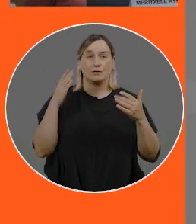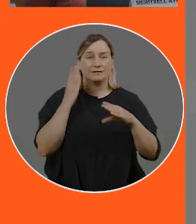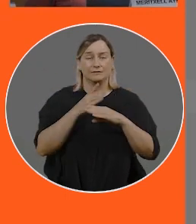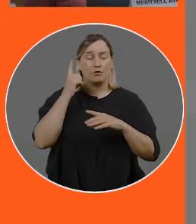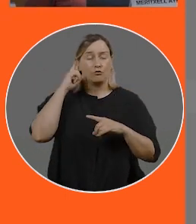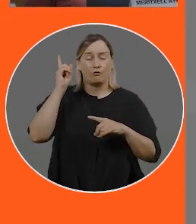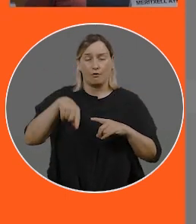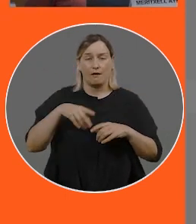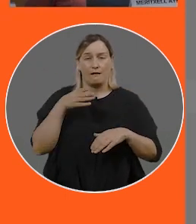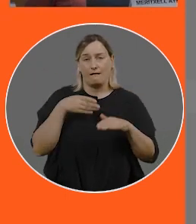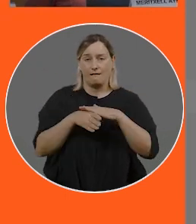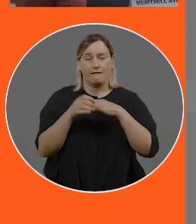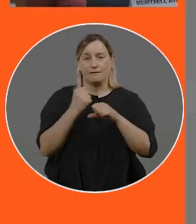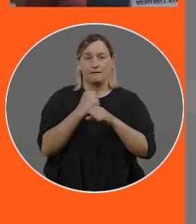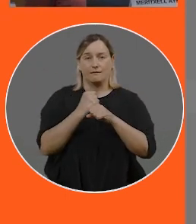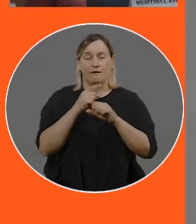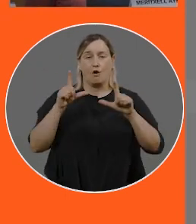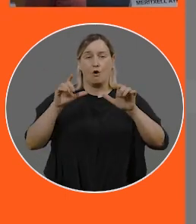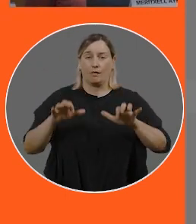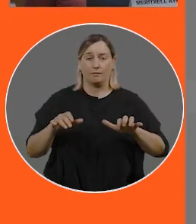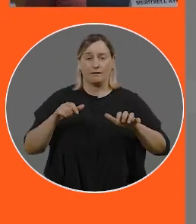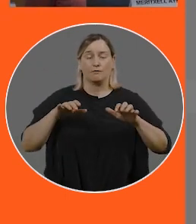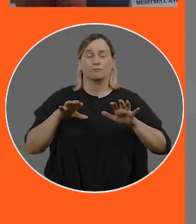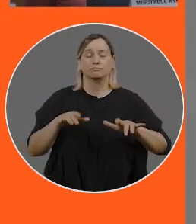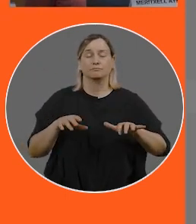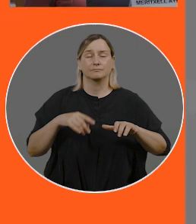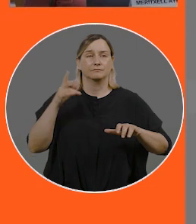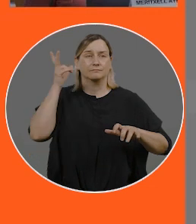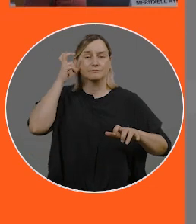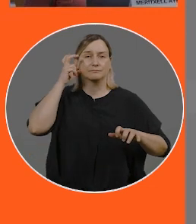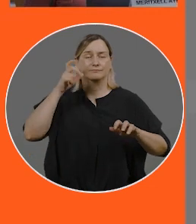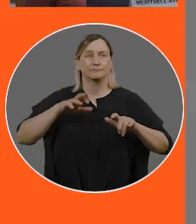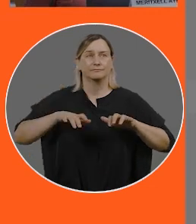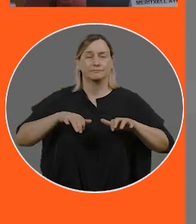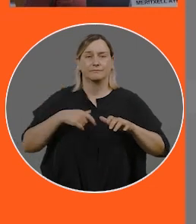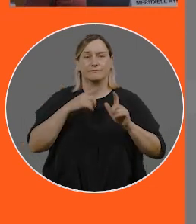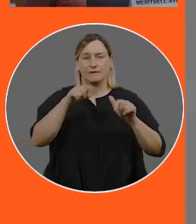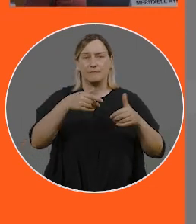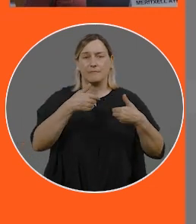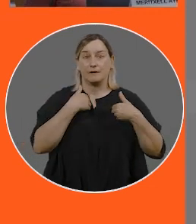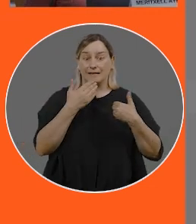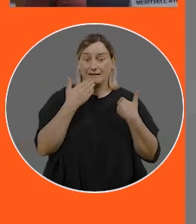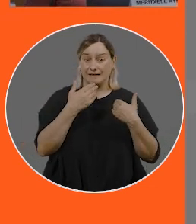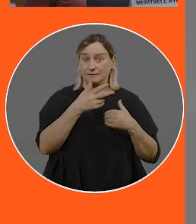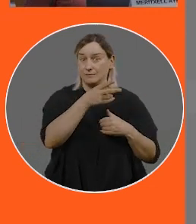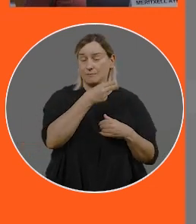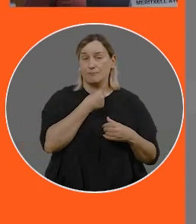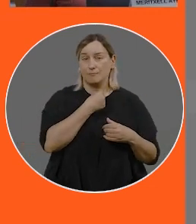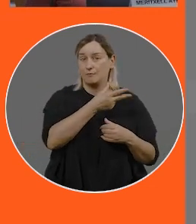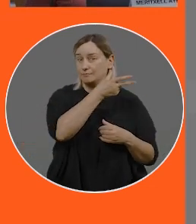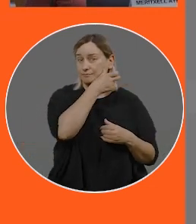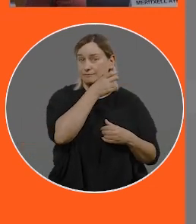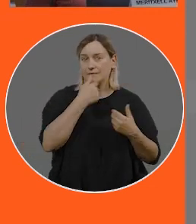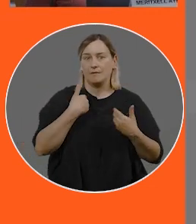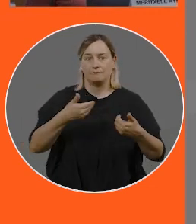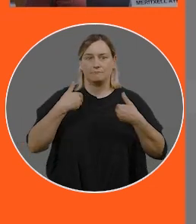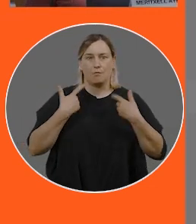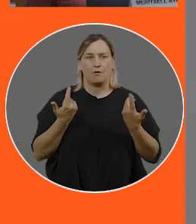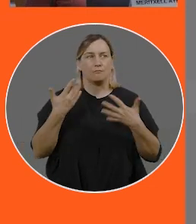quan accedeixo al meu ordinador, que també em permet inclús la integració laboral, que